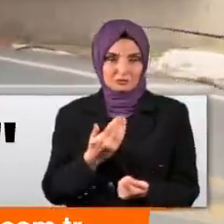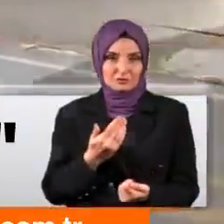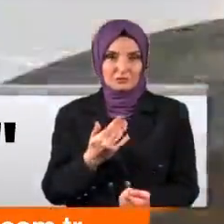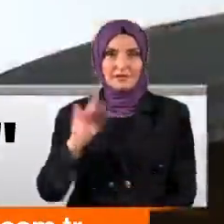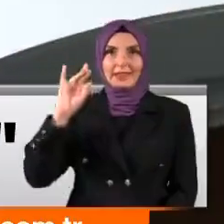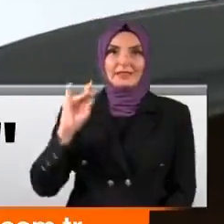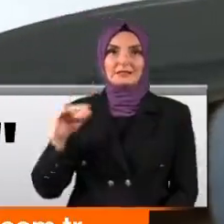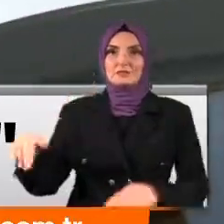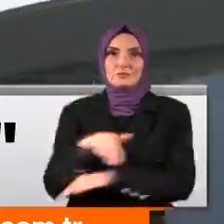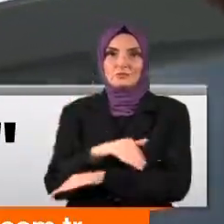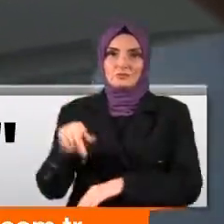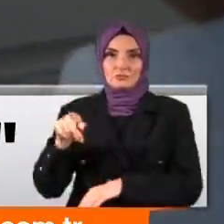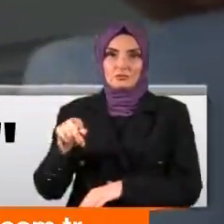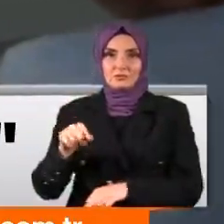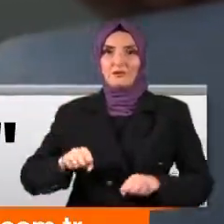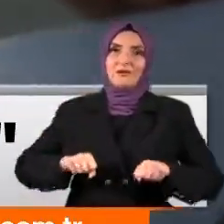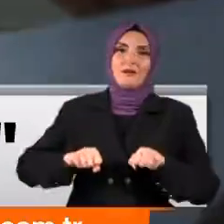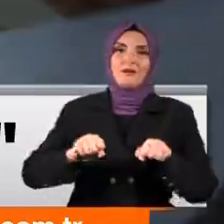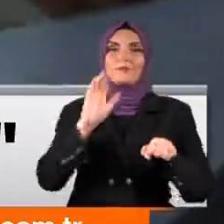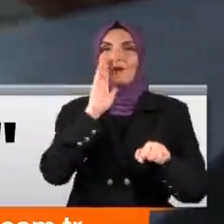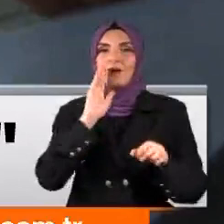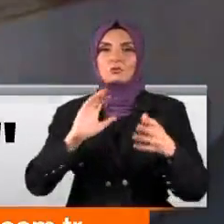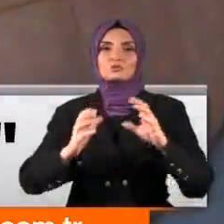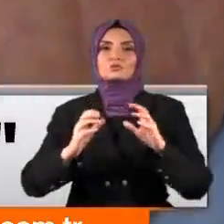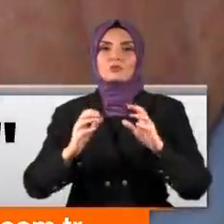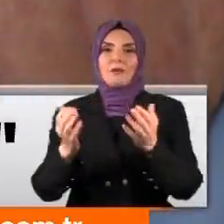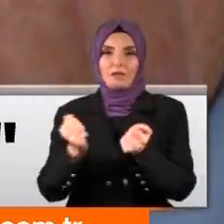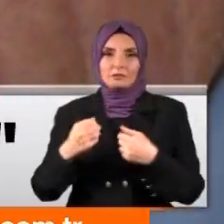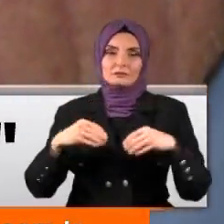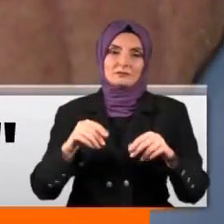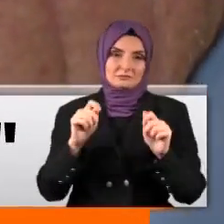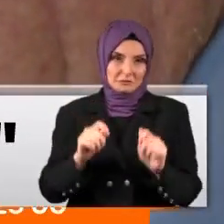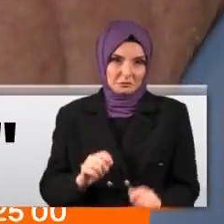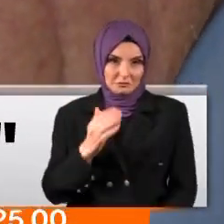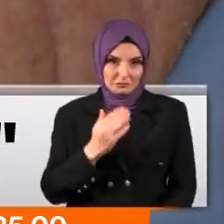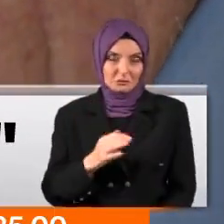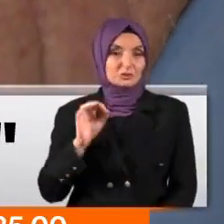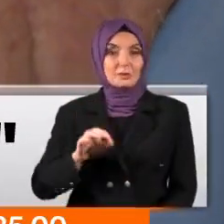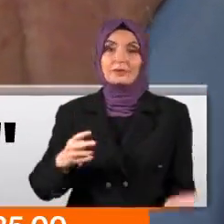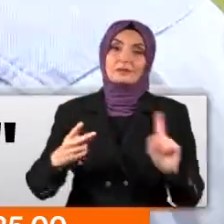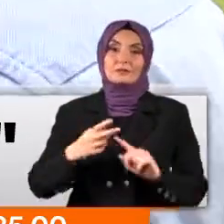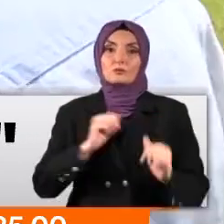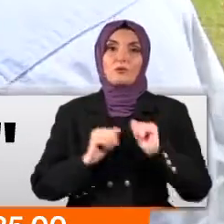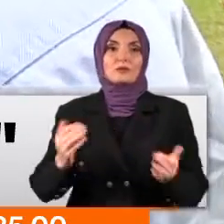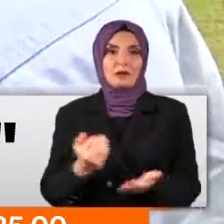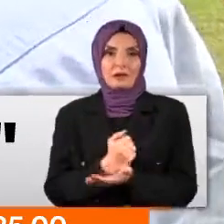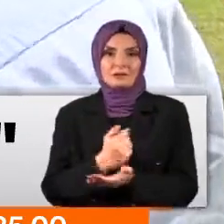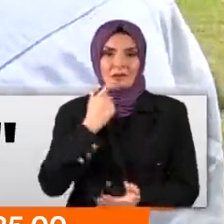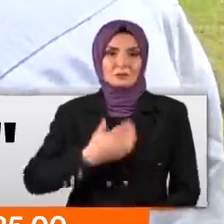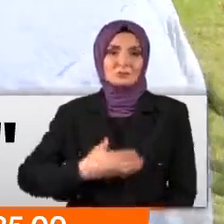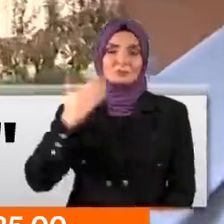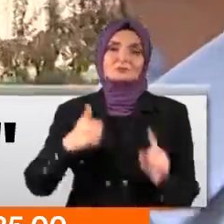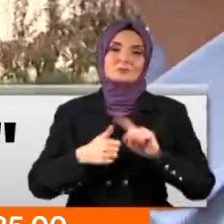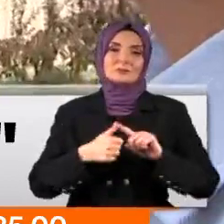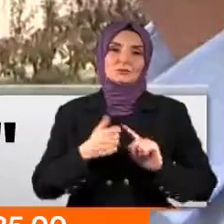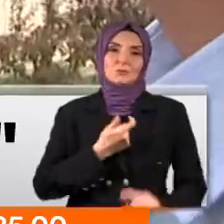arabasıyla arşınlayan emekçi bir hurdacı. Şimdilerde ise ikinci kez üniversite kazanan en yaşlı öğrenci. Sınıfın en yaşlısı siz